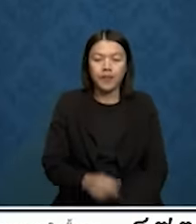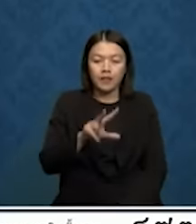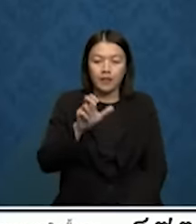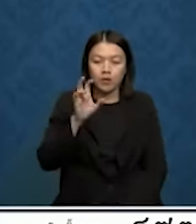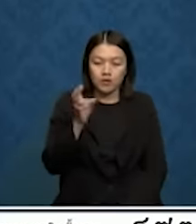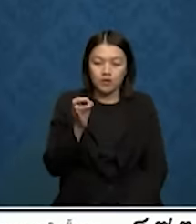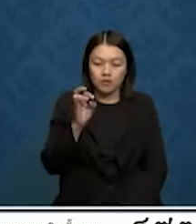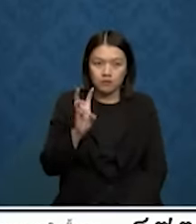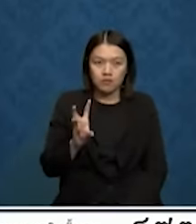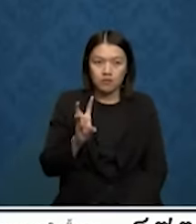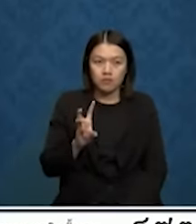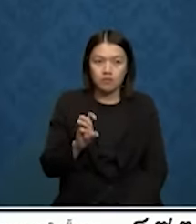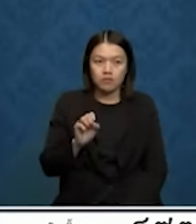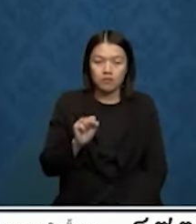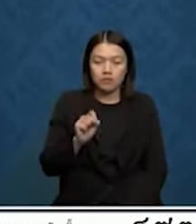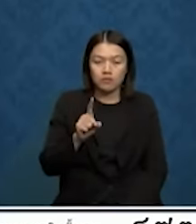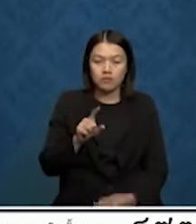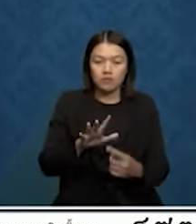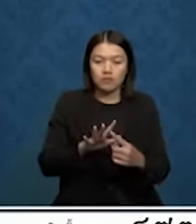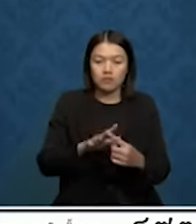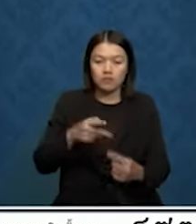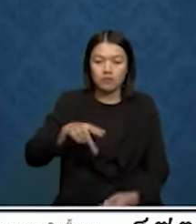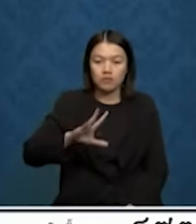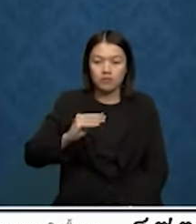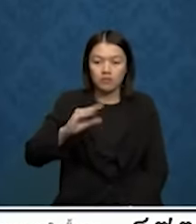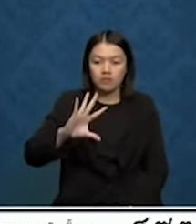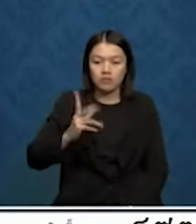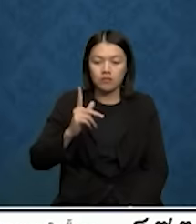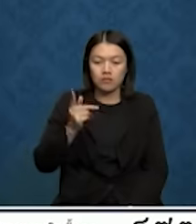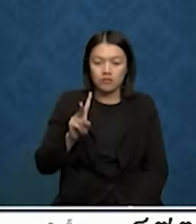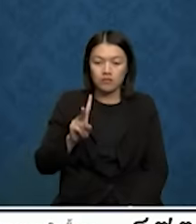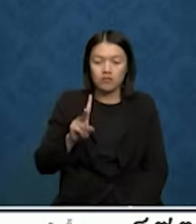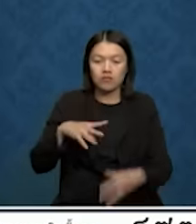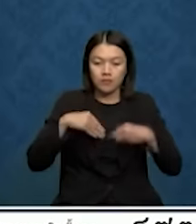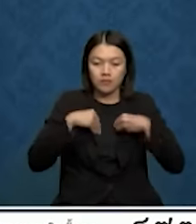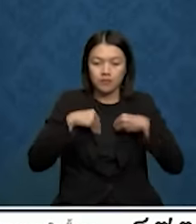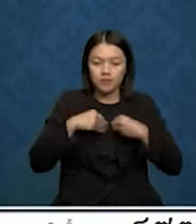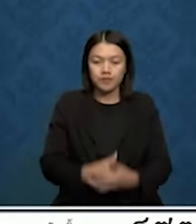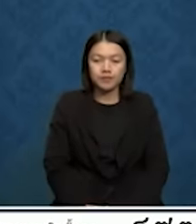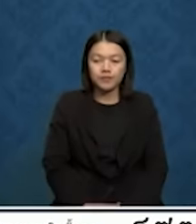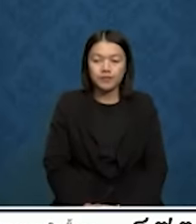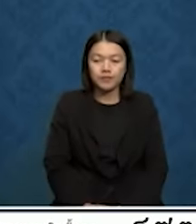376นายสุภโชคศรีสุขจร เห็นชอบครับ